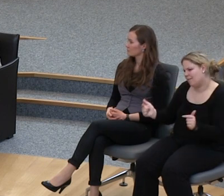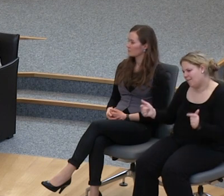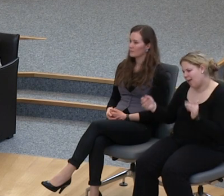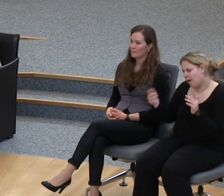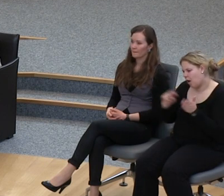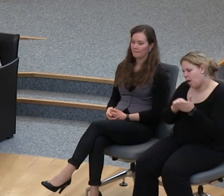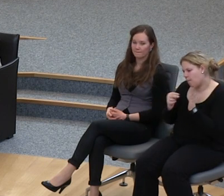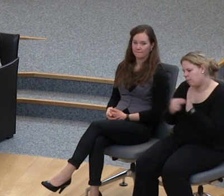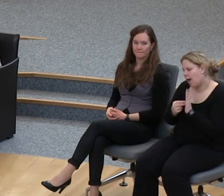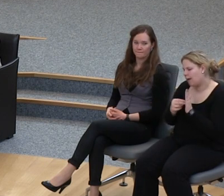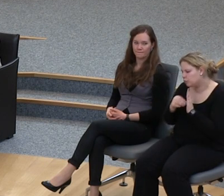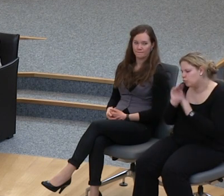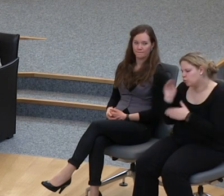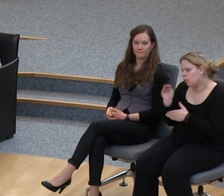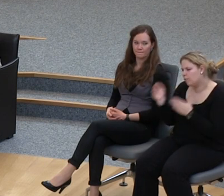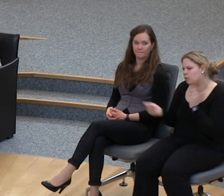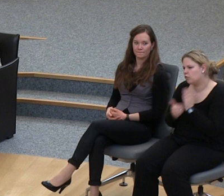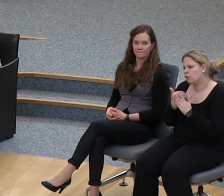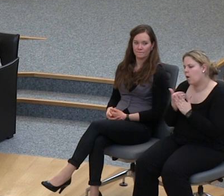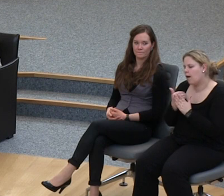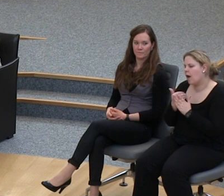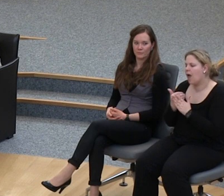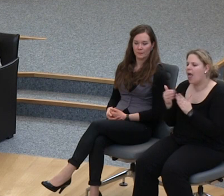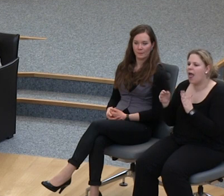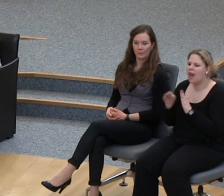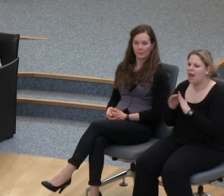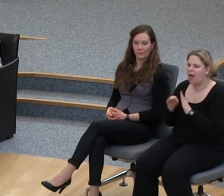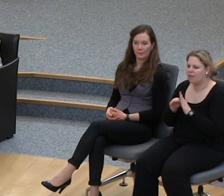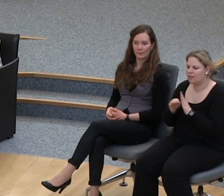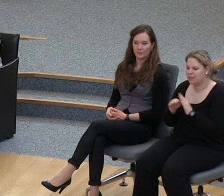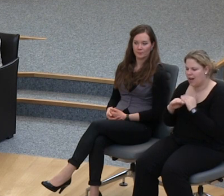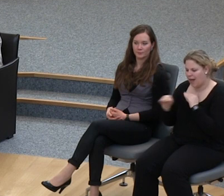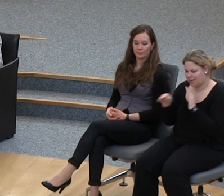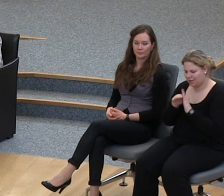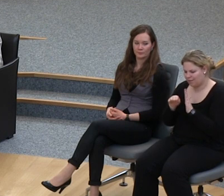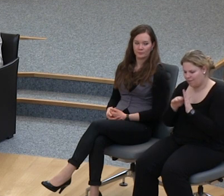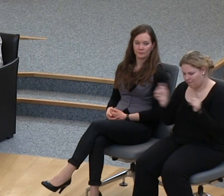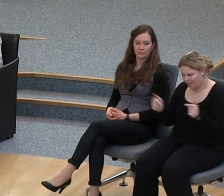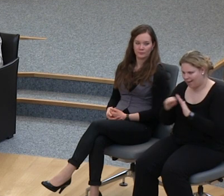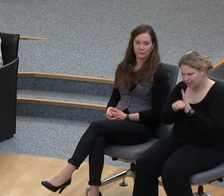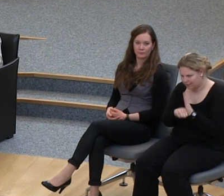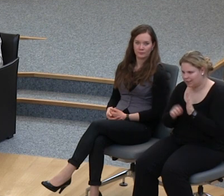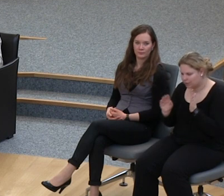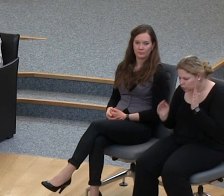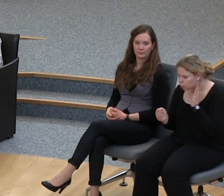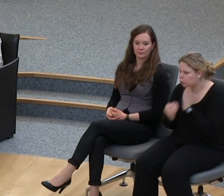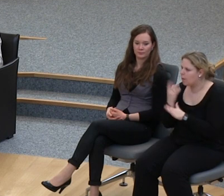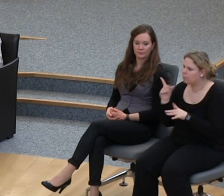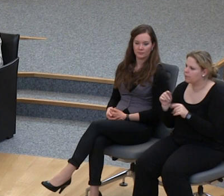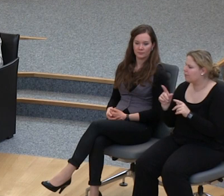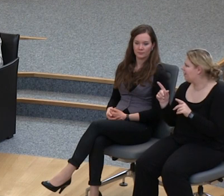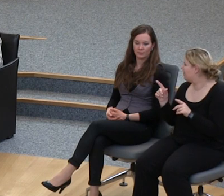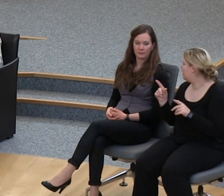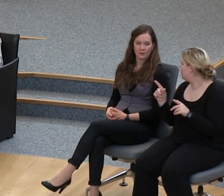neues Landespflegegesetz geben, wo WTG und also Wohn- und Teilhabegesetz und das Landespflegegesetz zusammengefügt